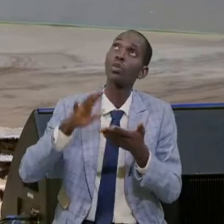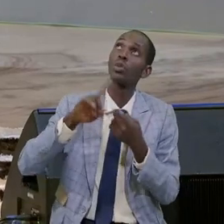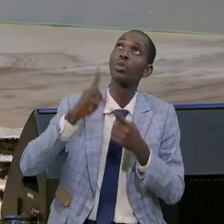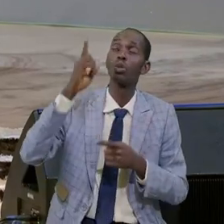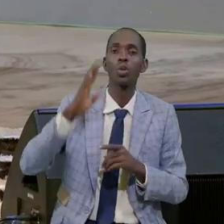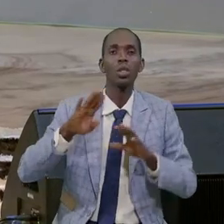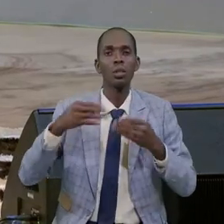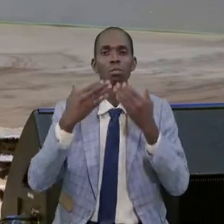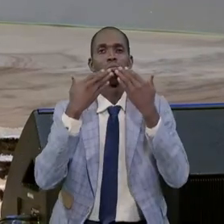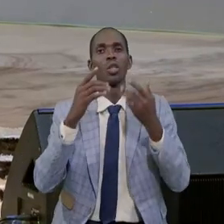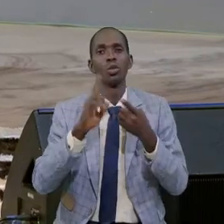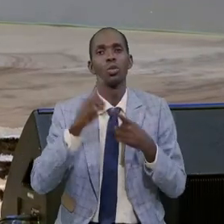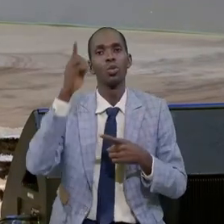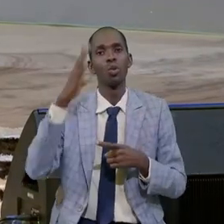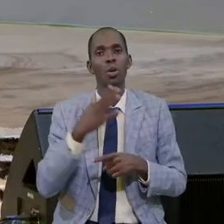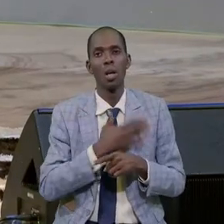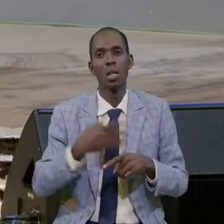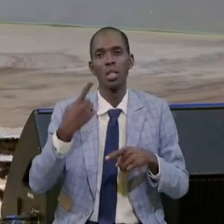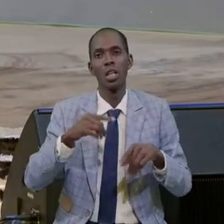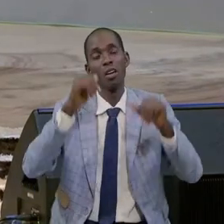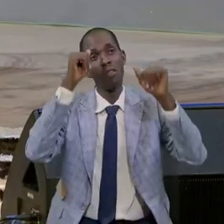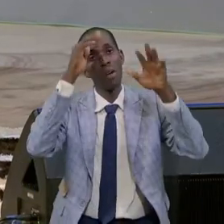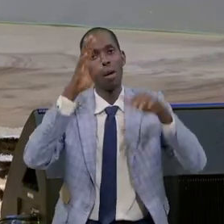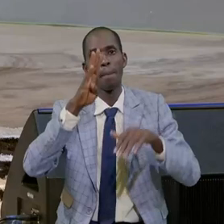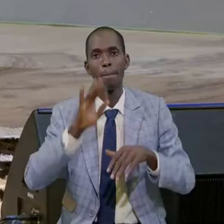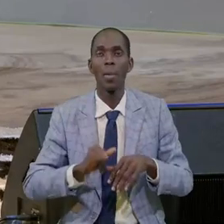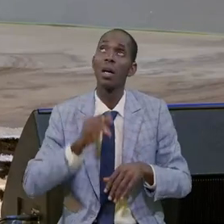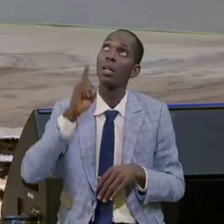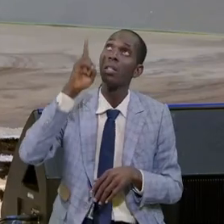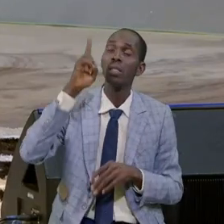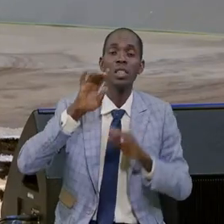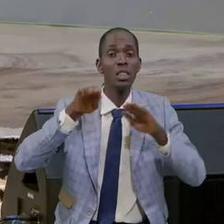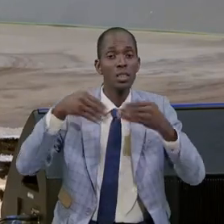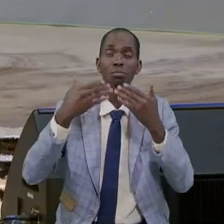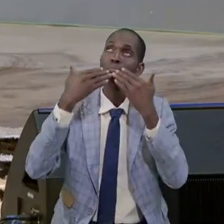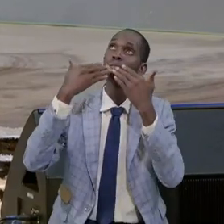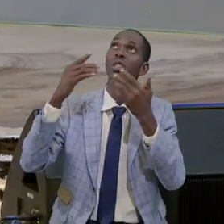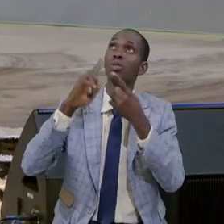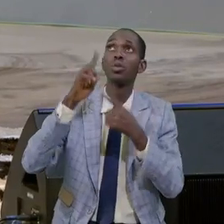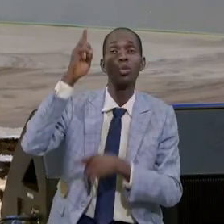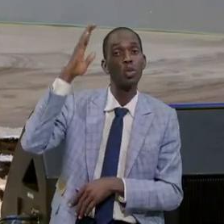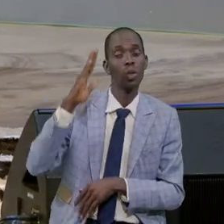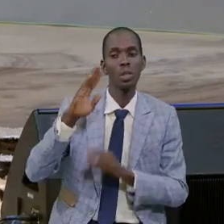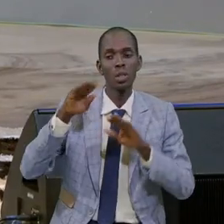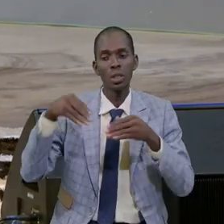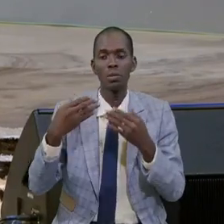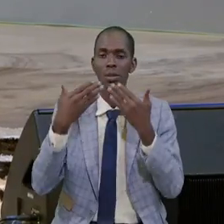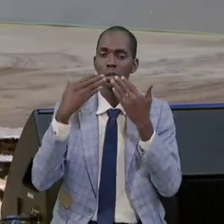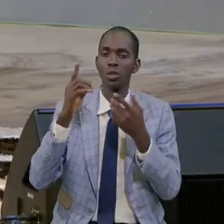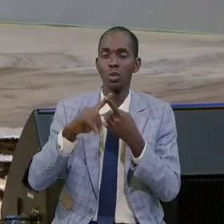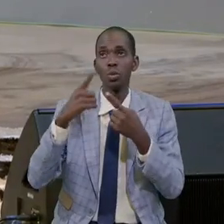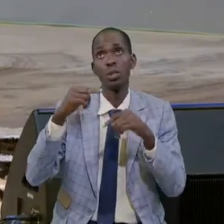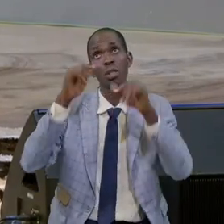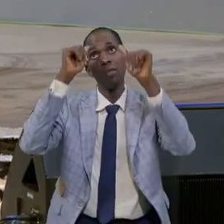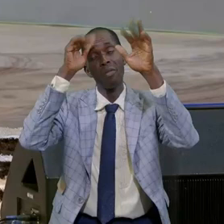alors en rendant par lui des actions de grâce à Dieu le Père, en rendant grâce par lui des